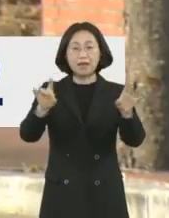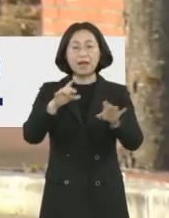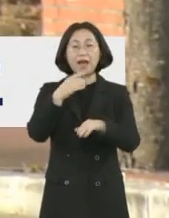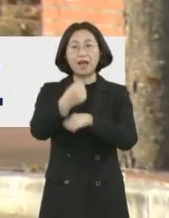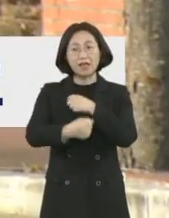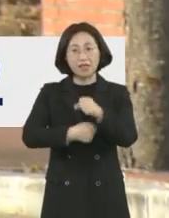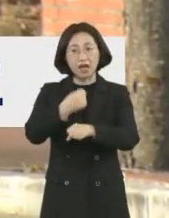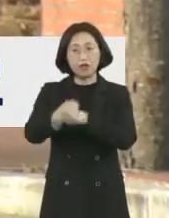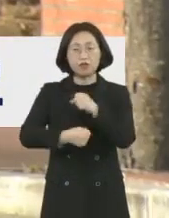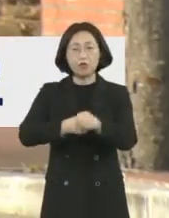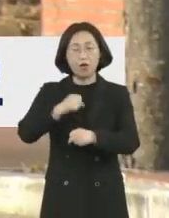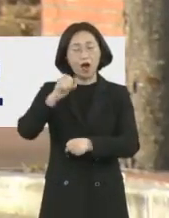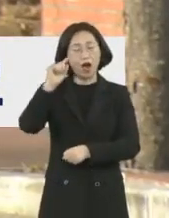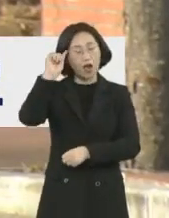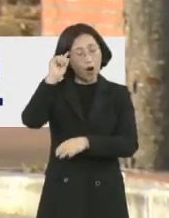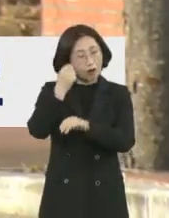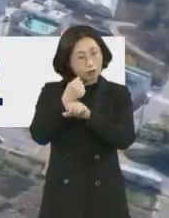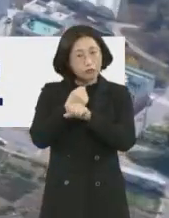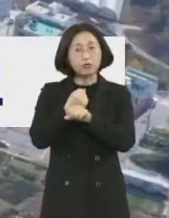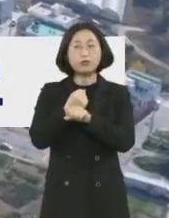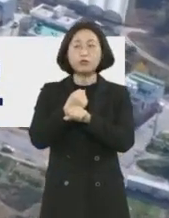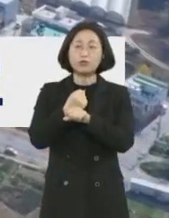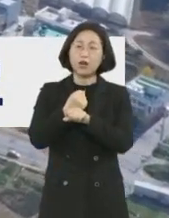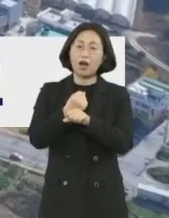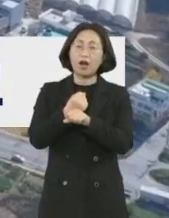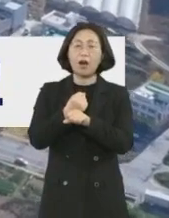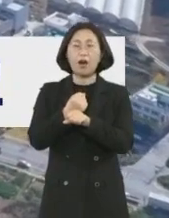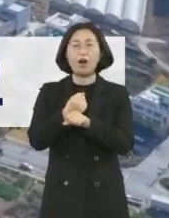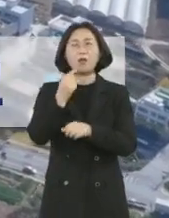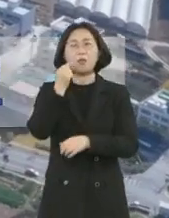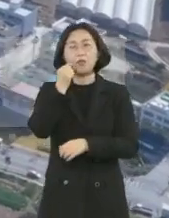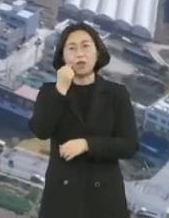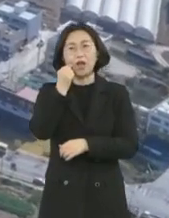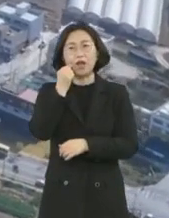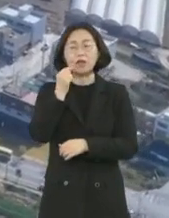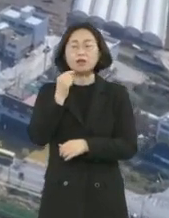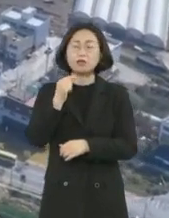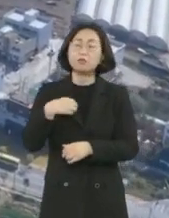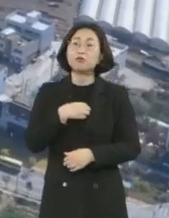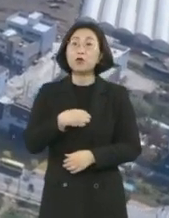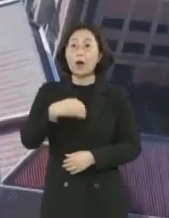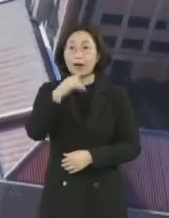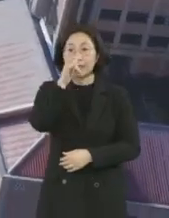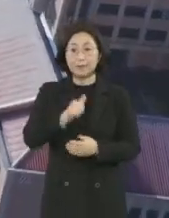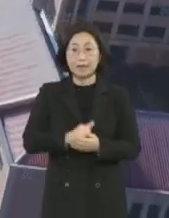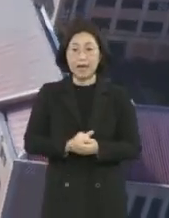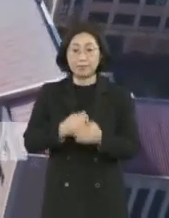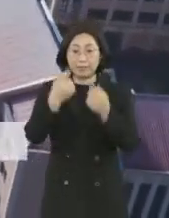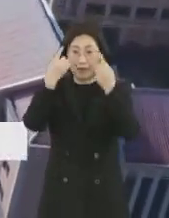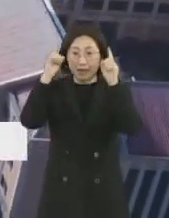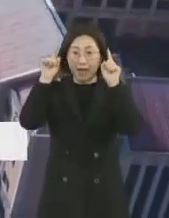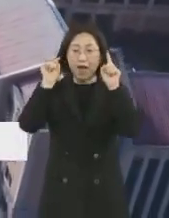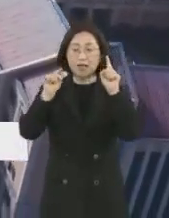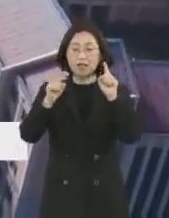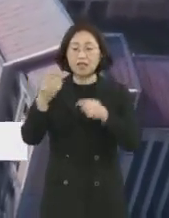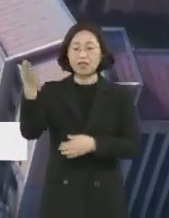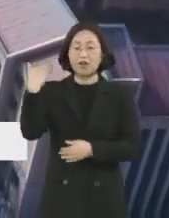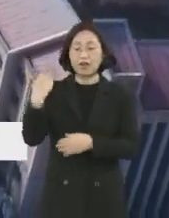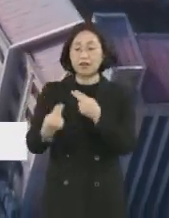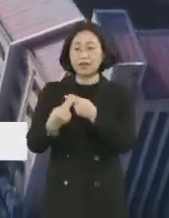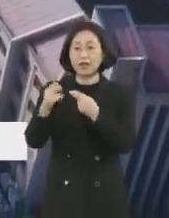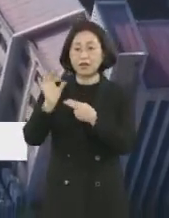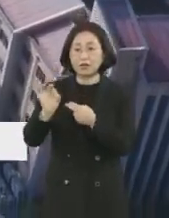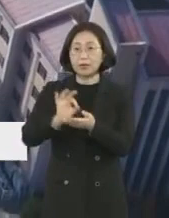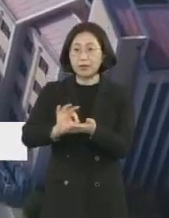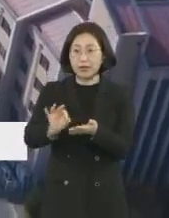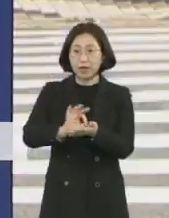본연의 순수 연구기능 위축 등 우려의 목소리도 나옵니다. 반면 대학들도 호시절 쌓아둔 적립금 활용 등